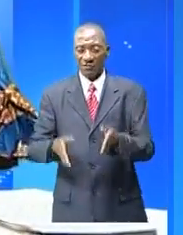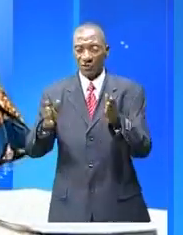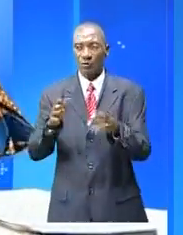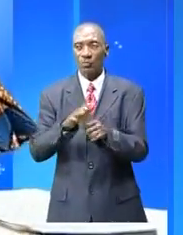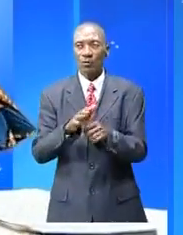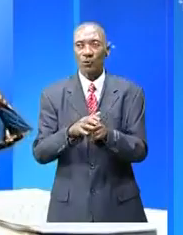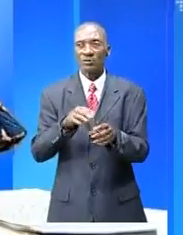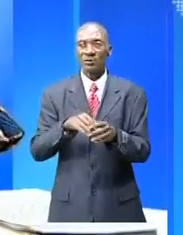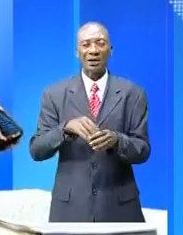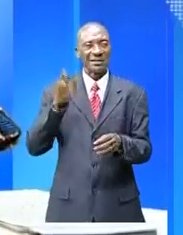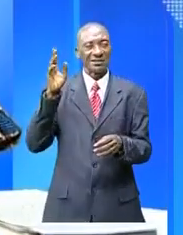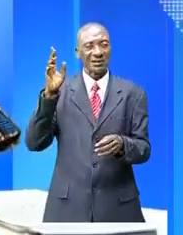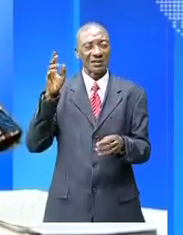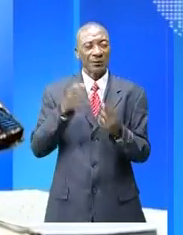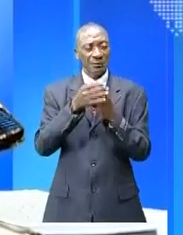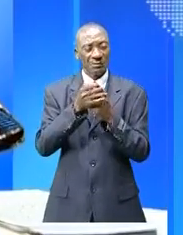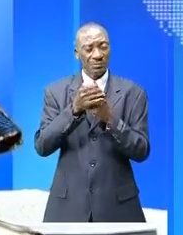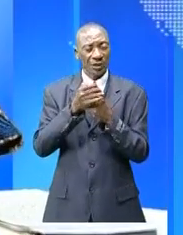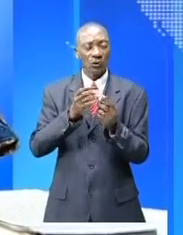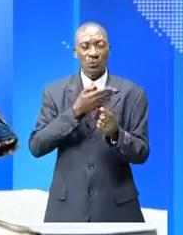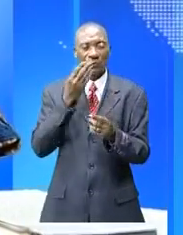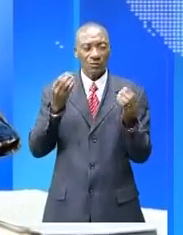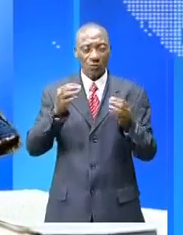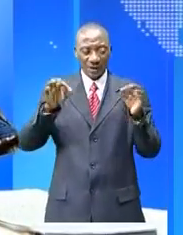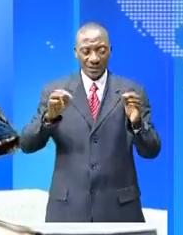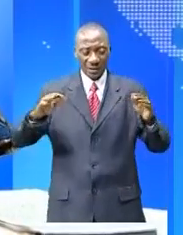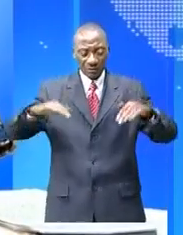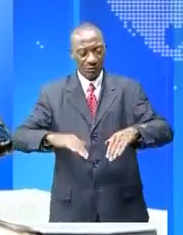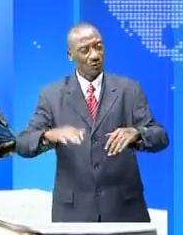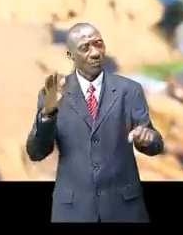par plusieurs têtes d'érosion. Les habitants plaident pour une intervention.